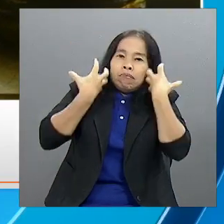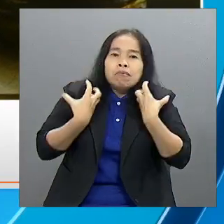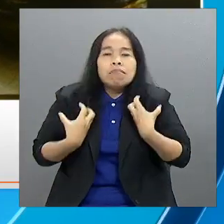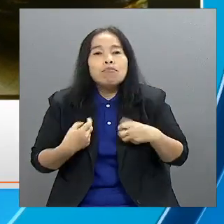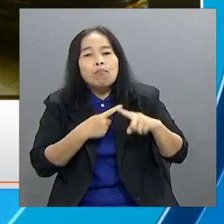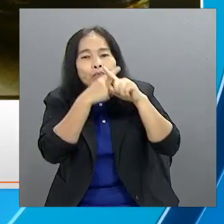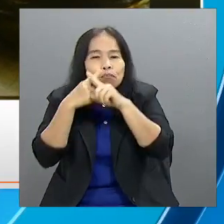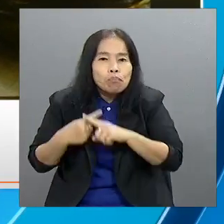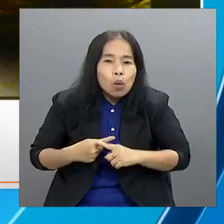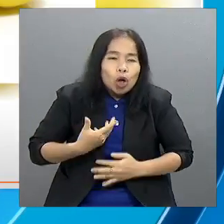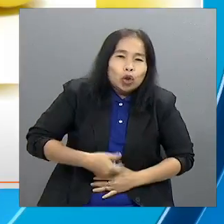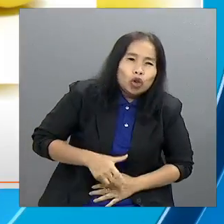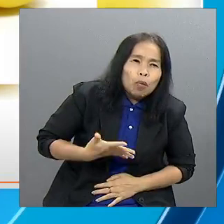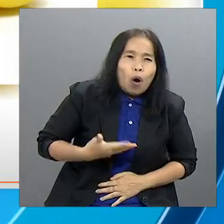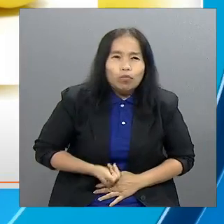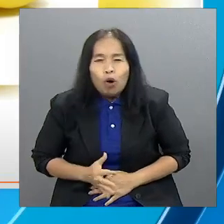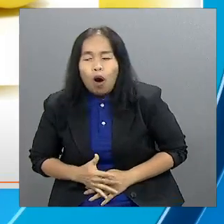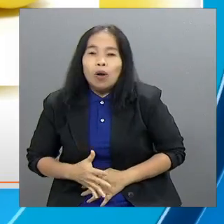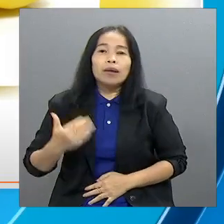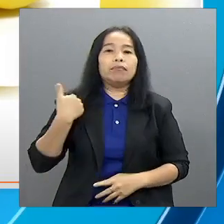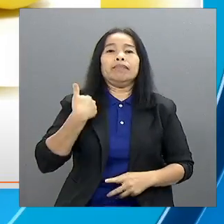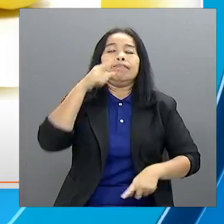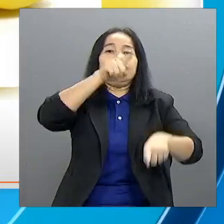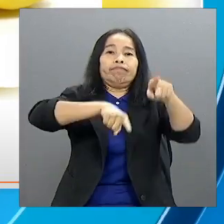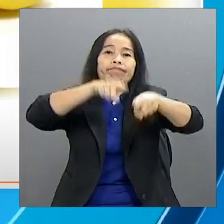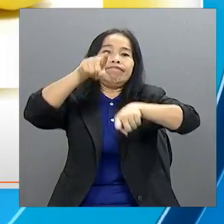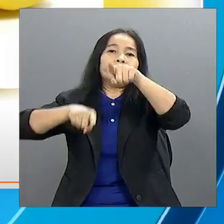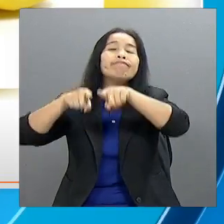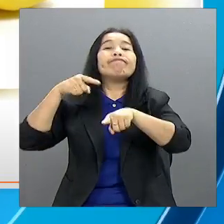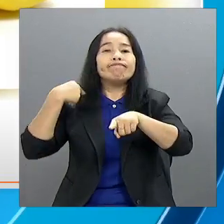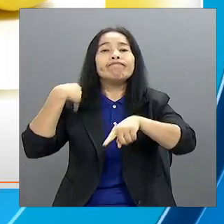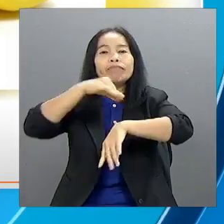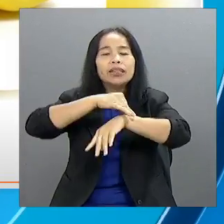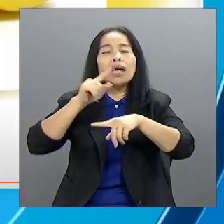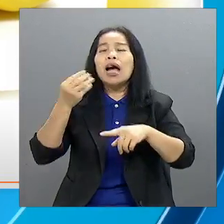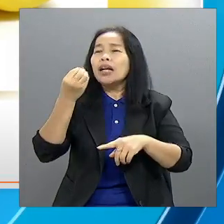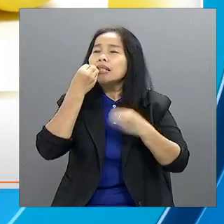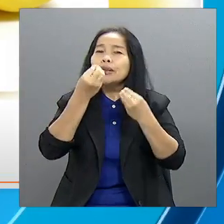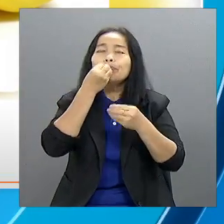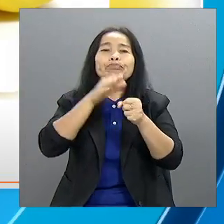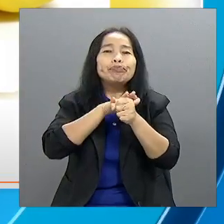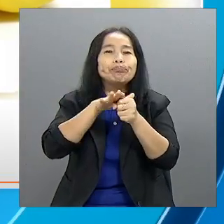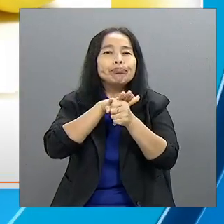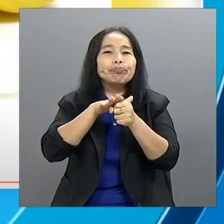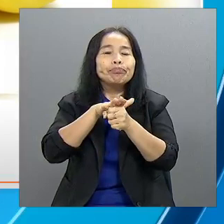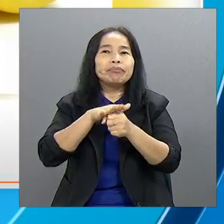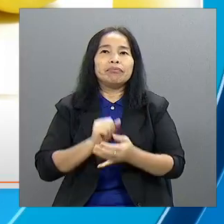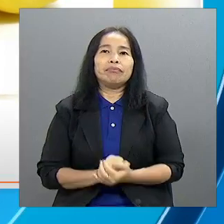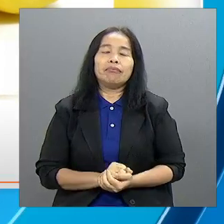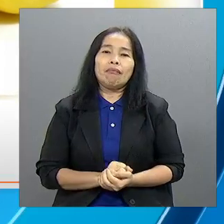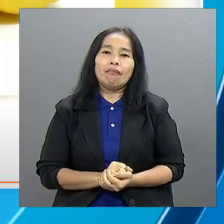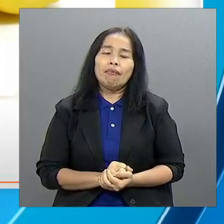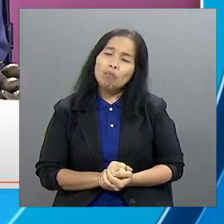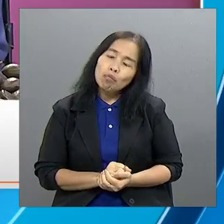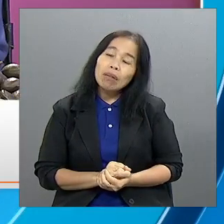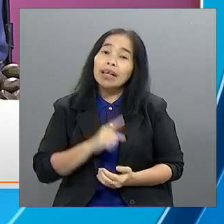ครับ อันนี้มันเลยตอบลำบากครับแต่ละคนปริมาณมากน้อยเท่ากัน ครับคุณหมอพรศักดิ์ครับแล้วนอกเหนือจากลูกเนียงเนี่ยทาง